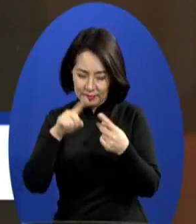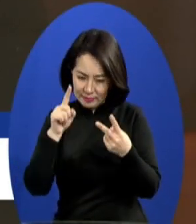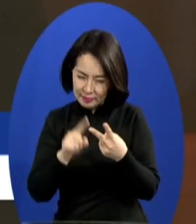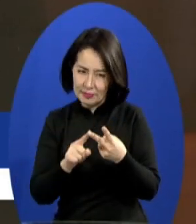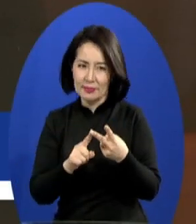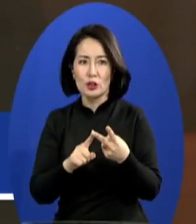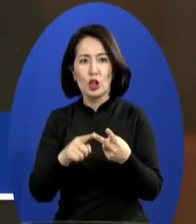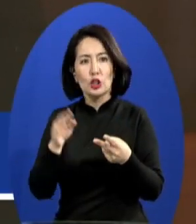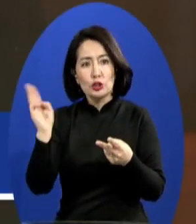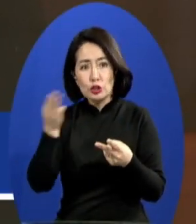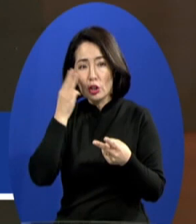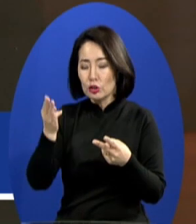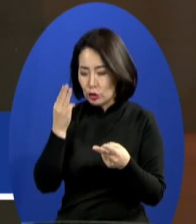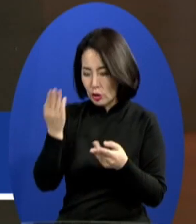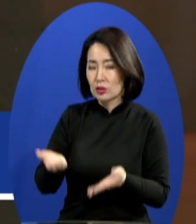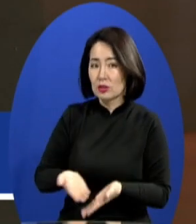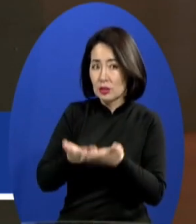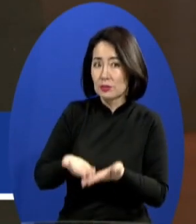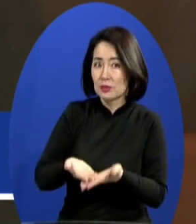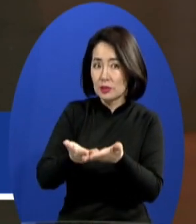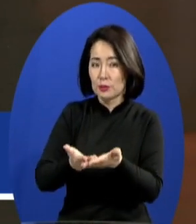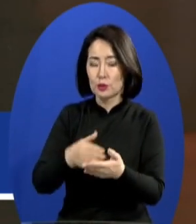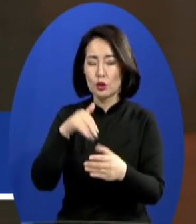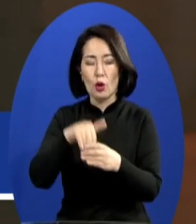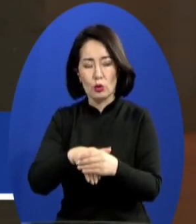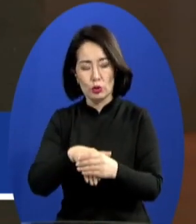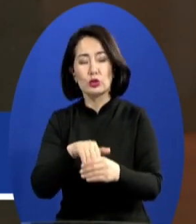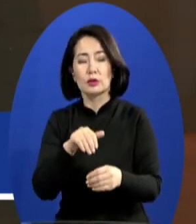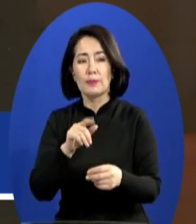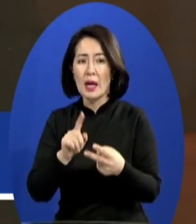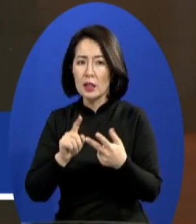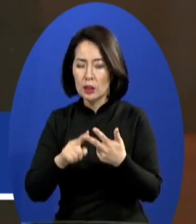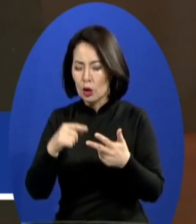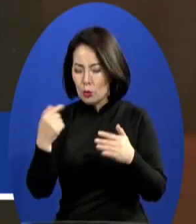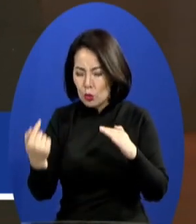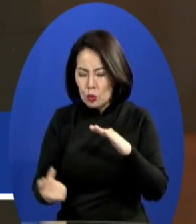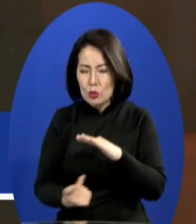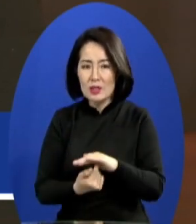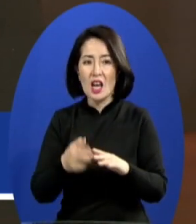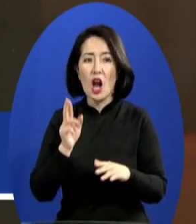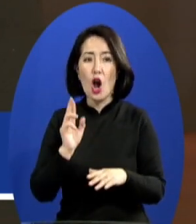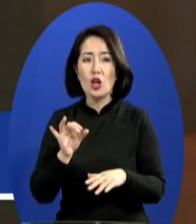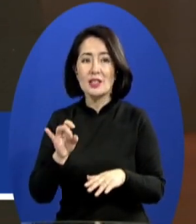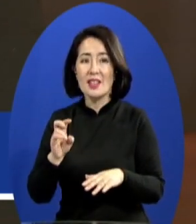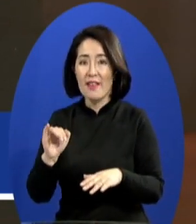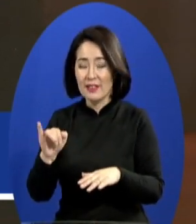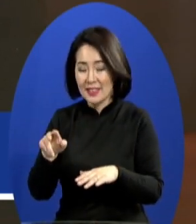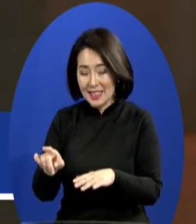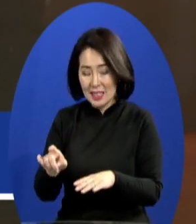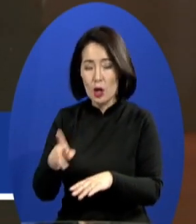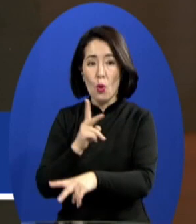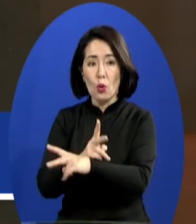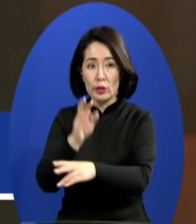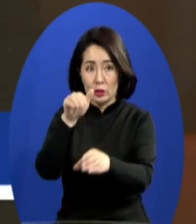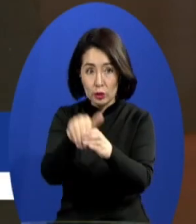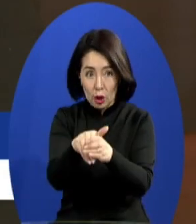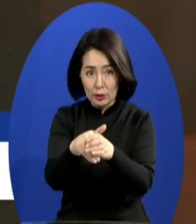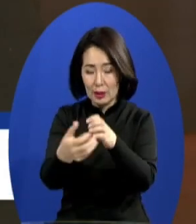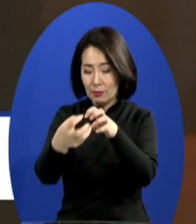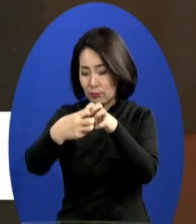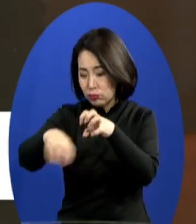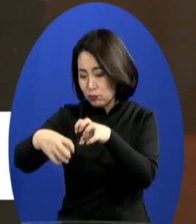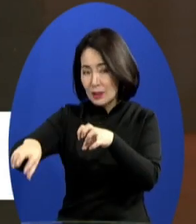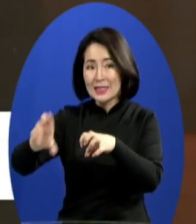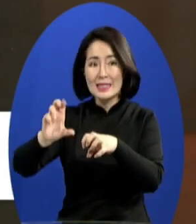ингээд тодорхой байдлаар дэмжлэгүүд байхаар тусгаж өгсөн байж байгаа. Үндсэн одоо концепцийг нь бол хуулиндаа тусгаж өгөөд салбарын хуулиудаар энэ маань